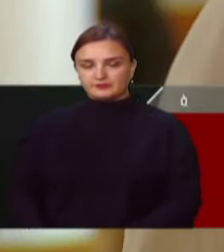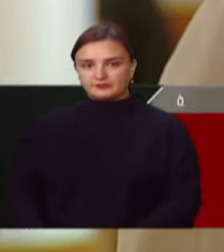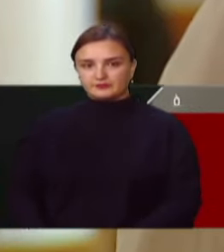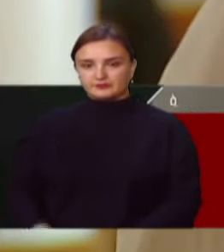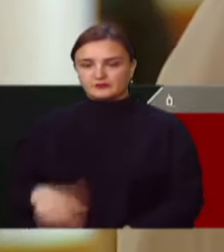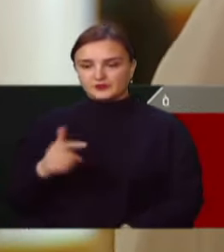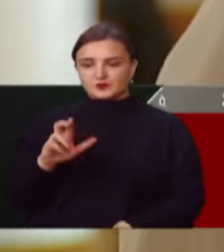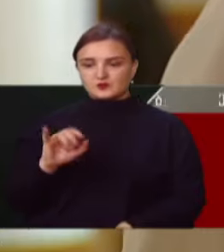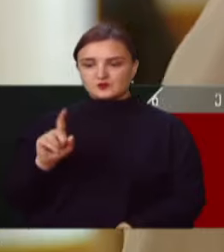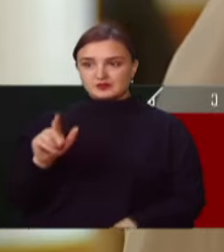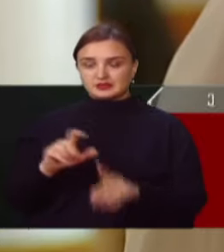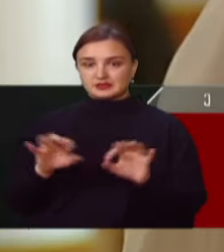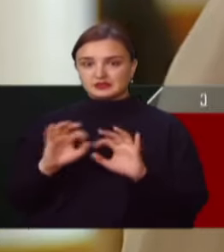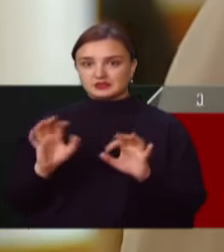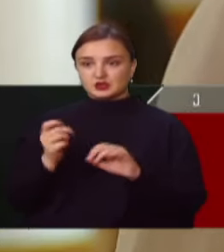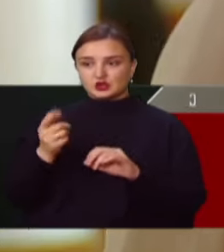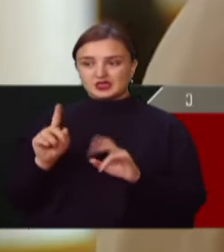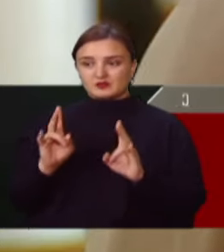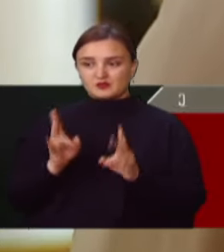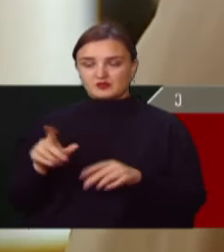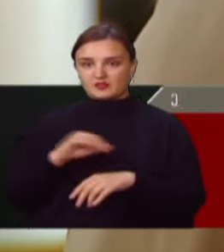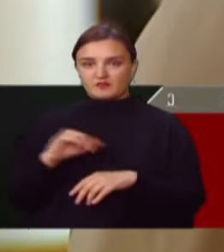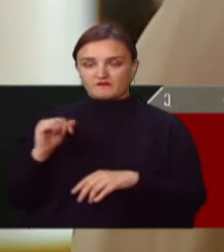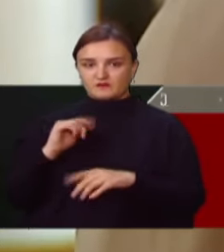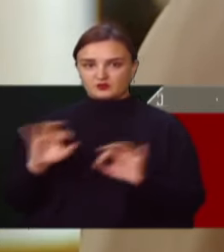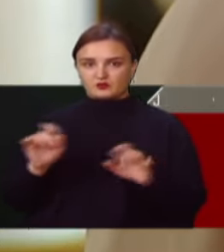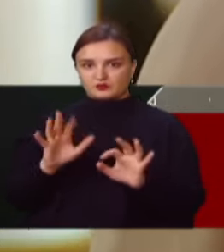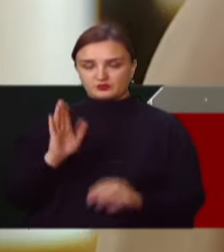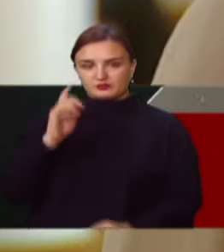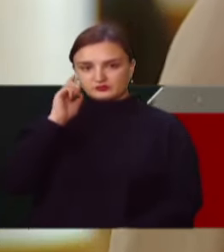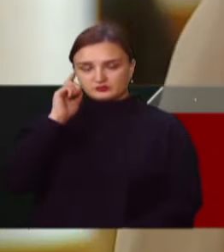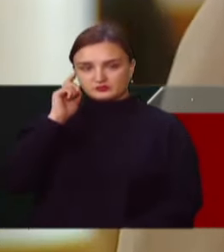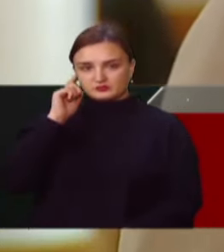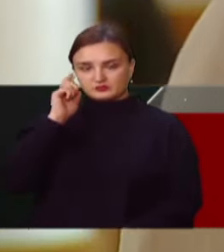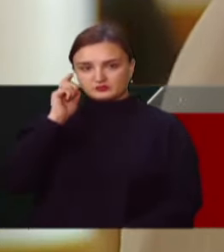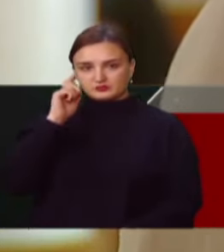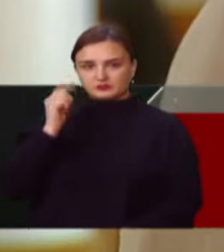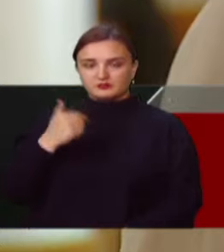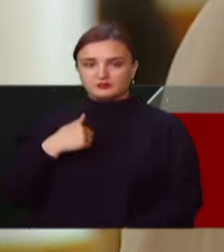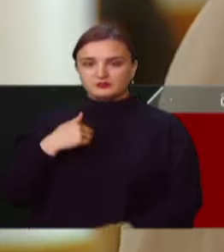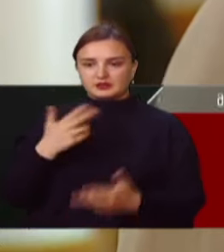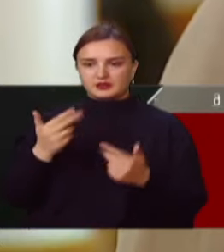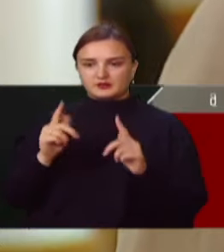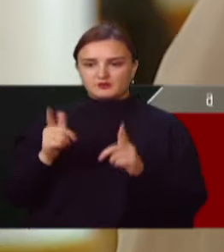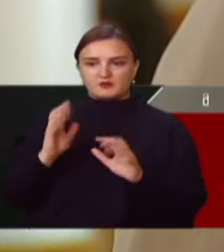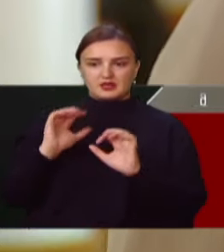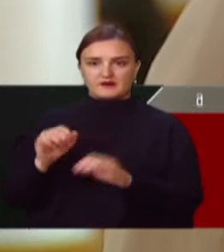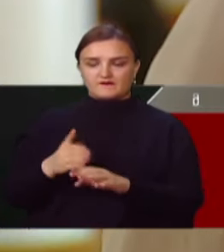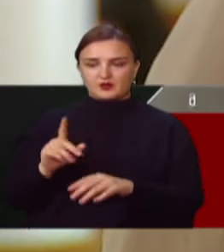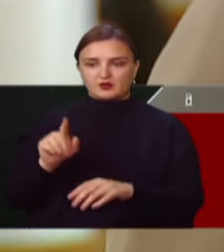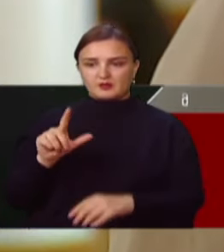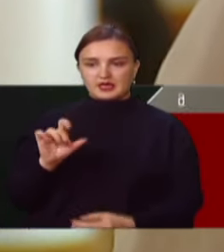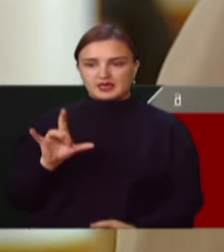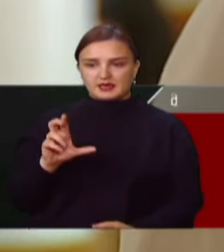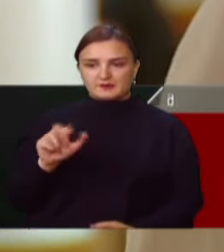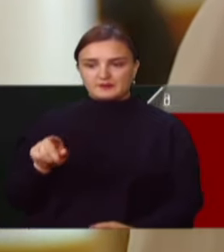ამ განცხადებაში ცოტა გადამლაშება რაც მოუვიდა, ამას თვითონ თავად განმარტავს. მე ნამდვილად მომხრე ვარ იმის, რომ ხარება,